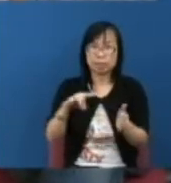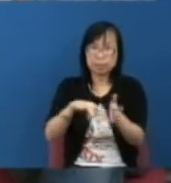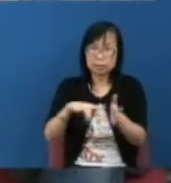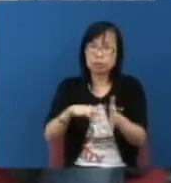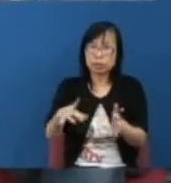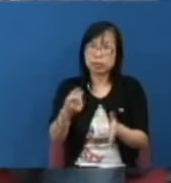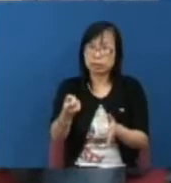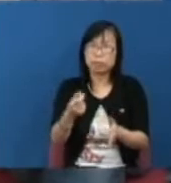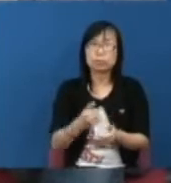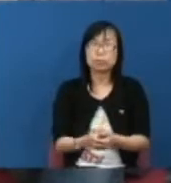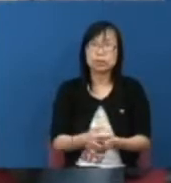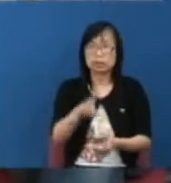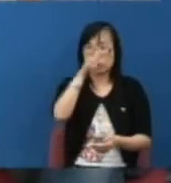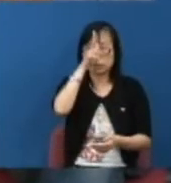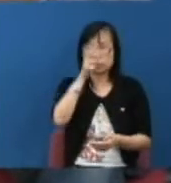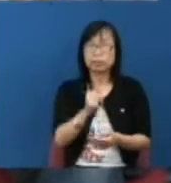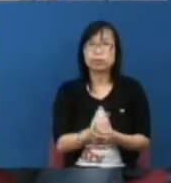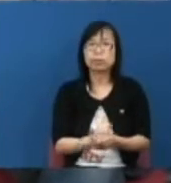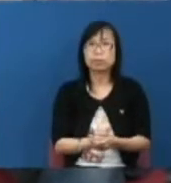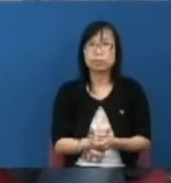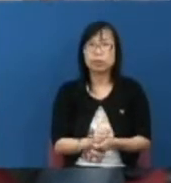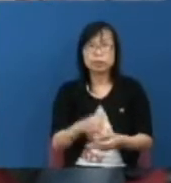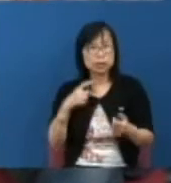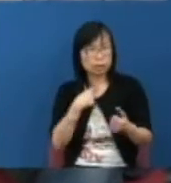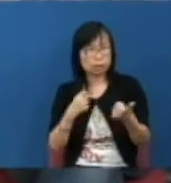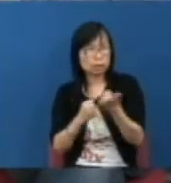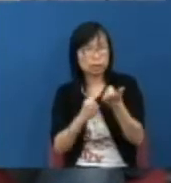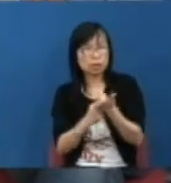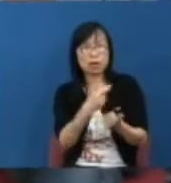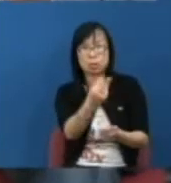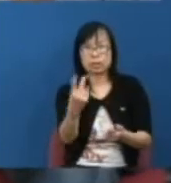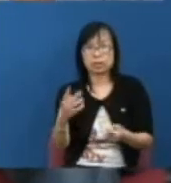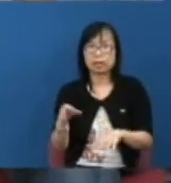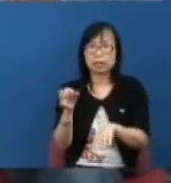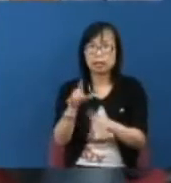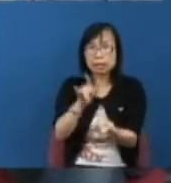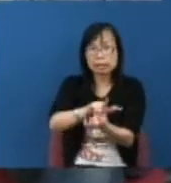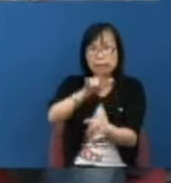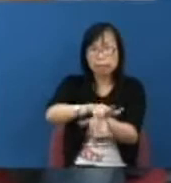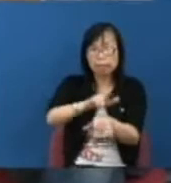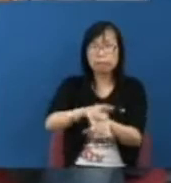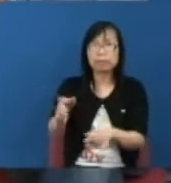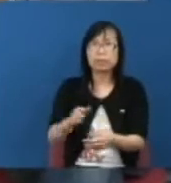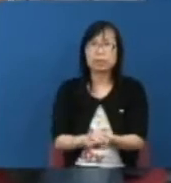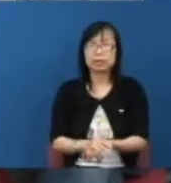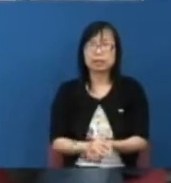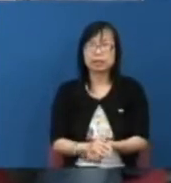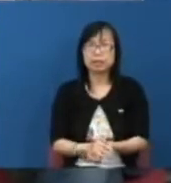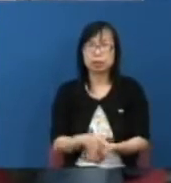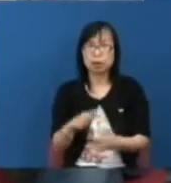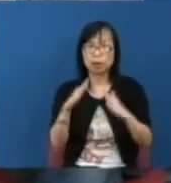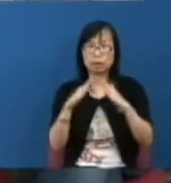崇咯，即係政府點解頭先講咁支持咧？有嗰啲綠色基金，點解唔可以？如果甚至乎